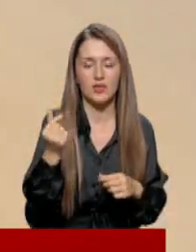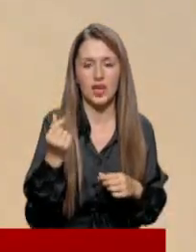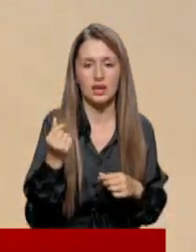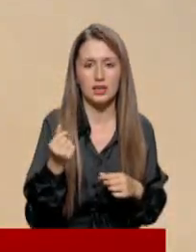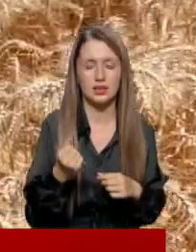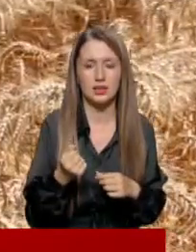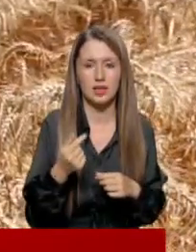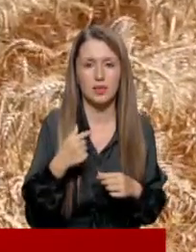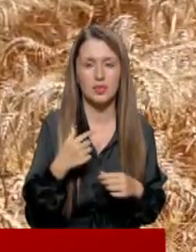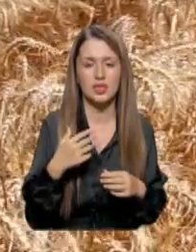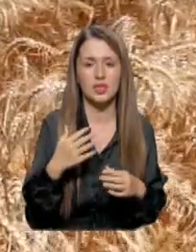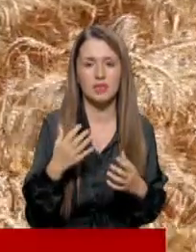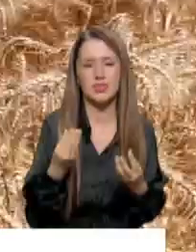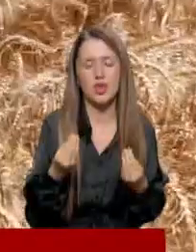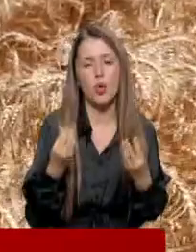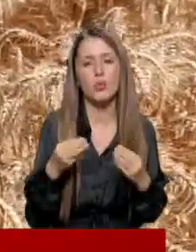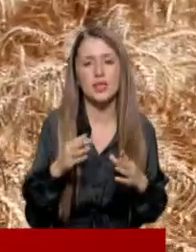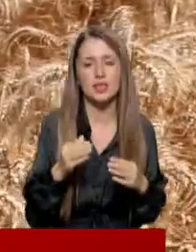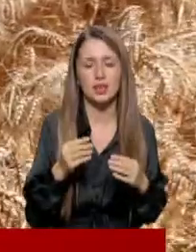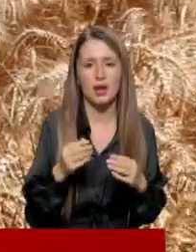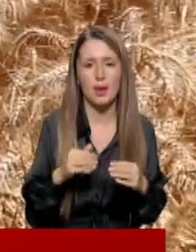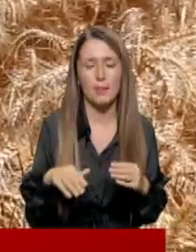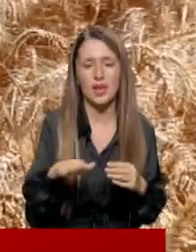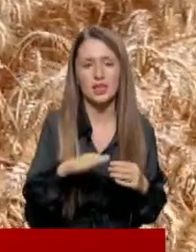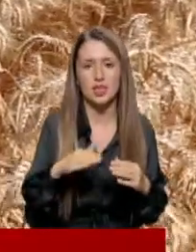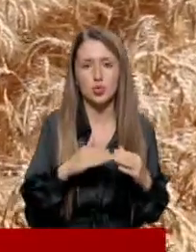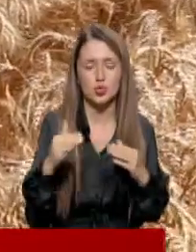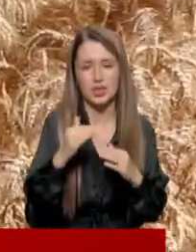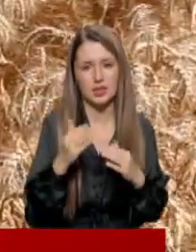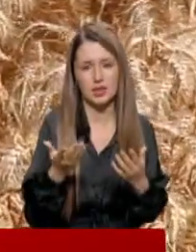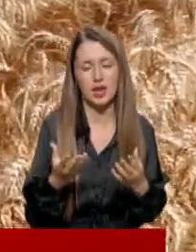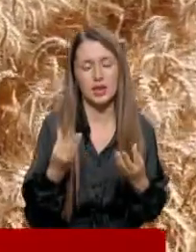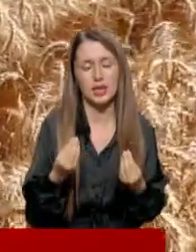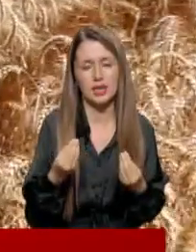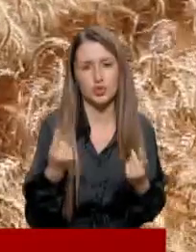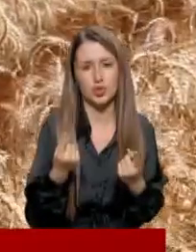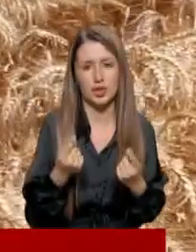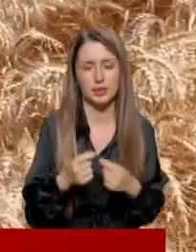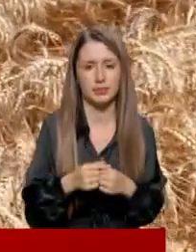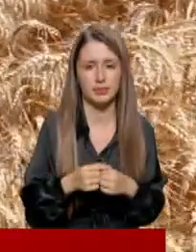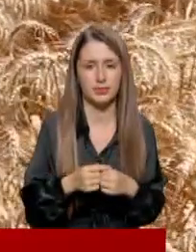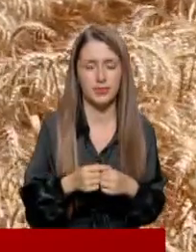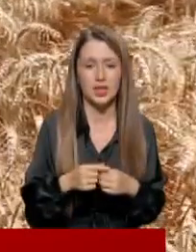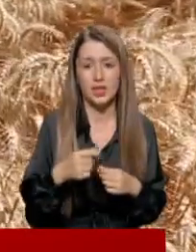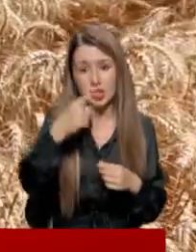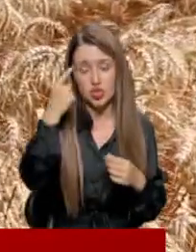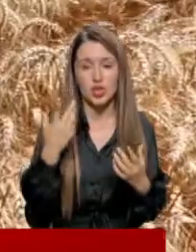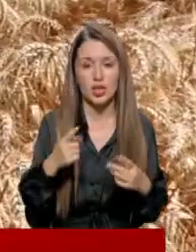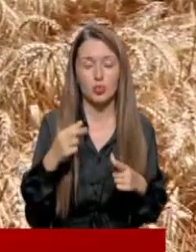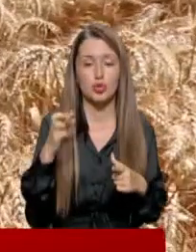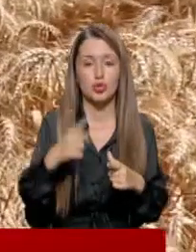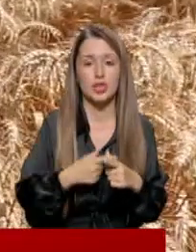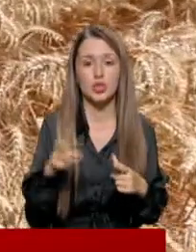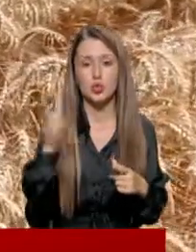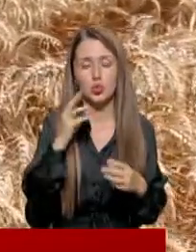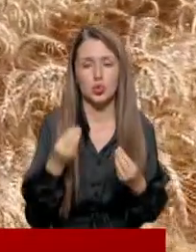ne kadar bizi tatmin etmese de piyasanın üzerinde. O da bir olumlu tarafı. İnşallah projenin sonu güzel